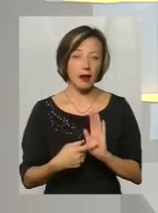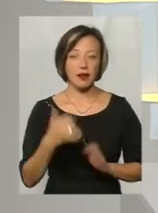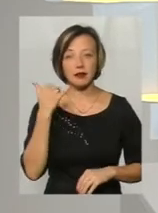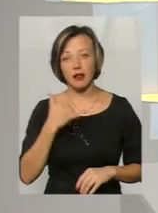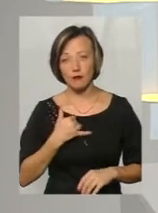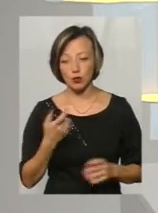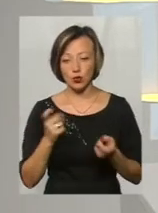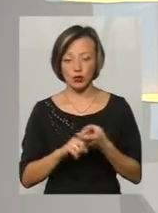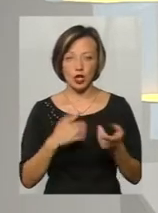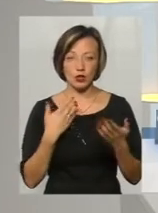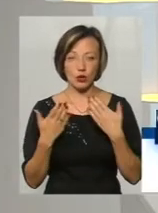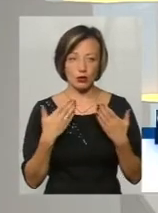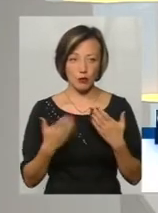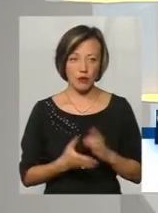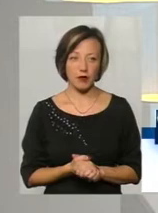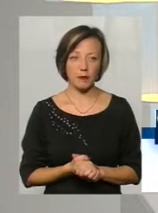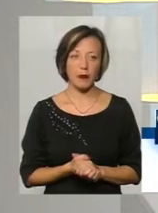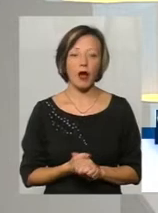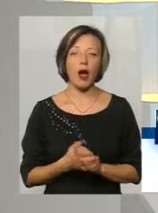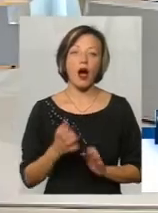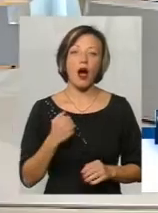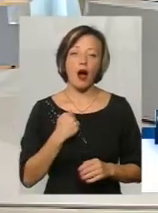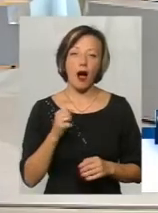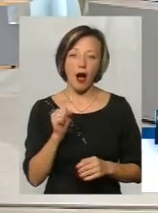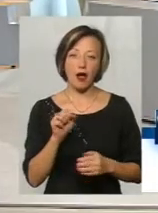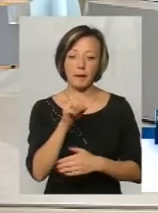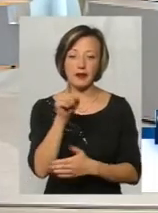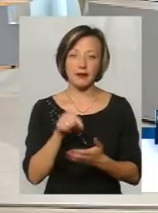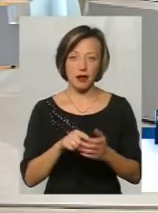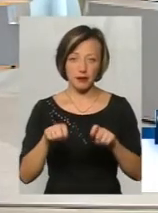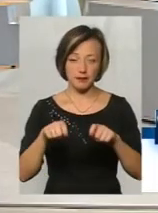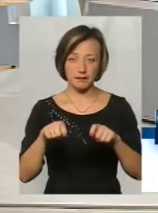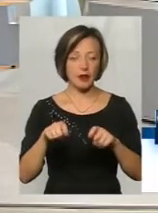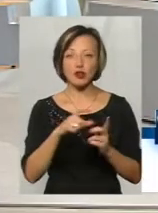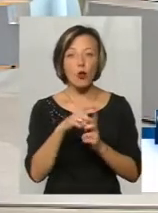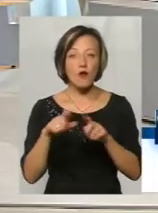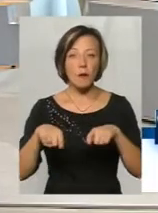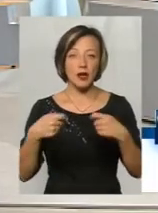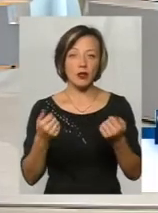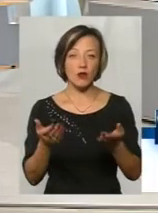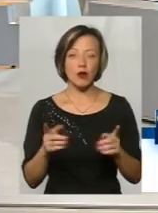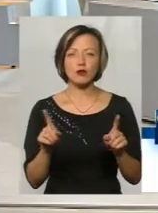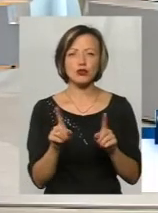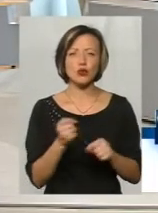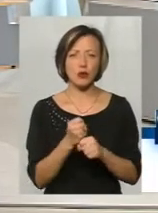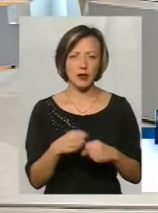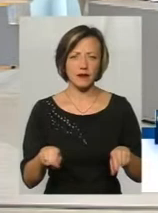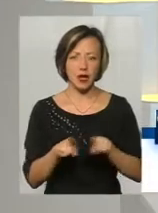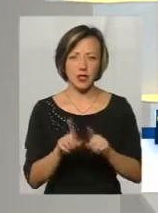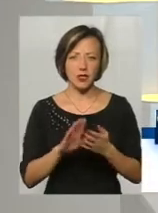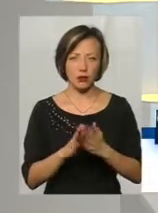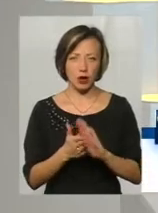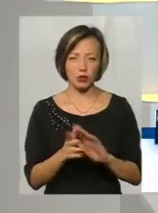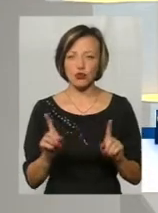і долучайтесь до розмови. А я наступне питання, слово передаю вам, пане Олег. Що робити в таких ситуаціях? Що